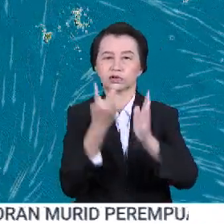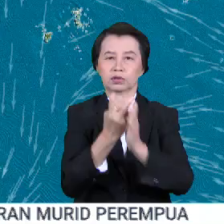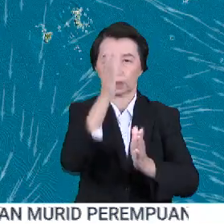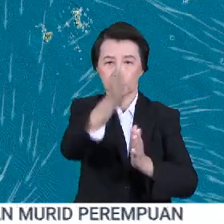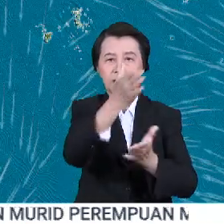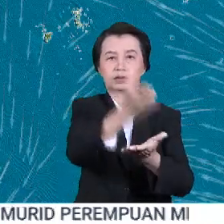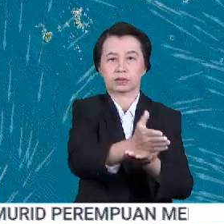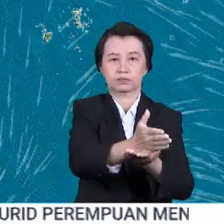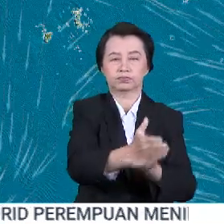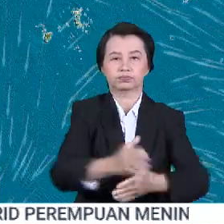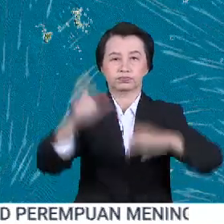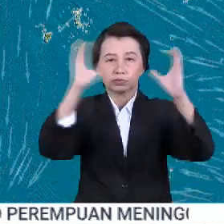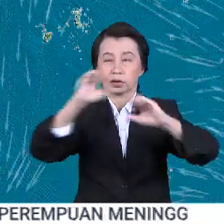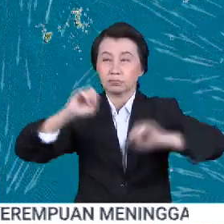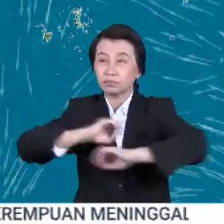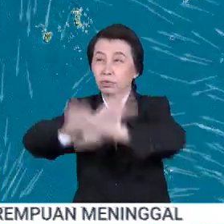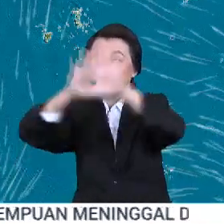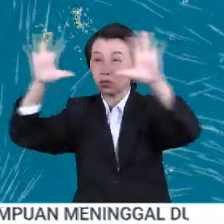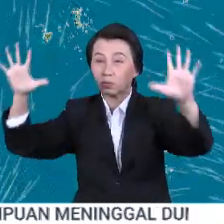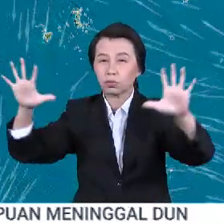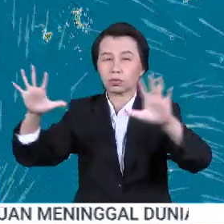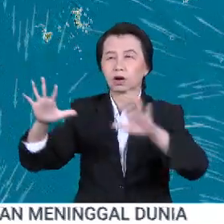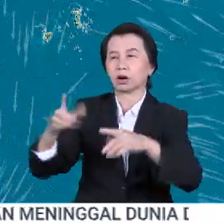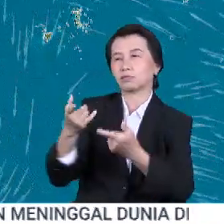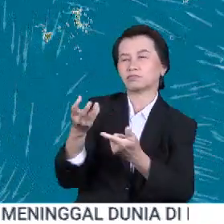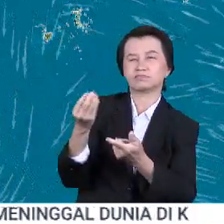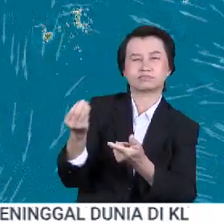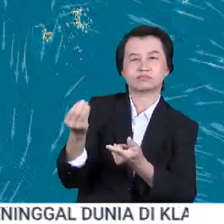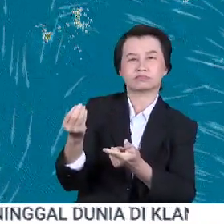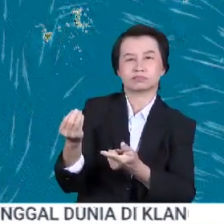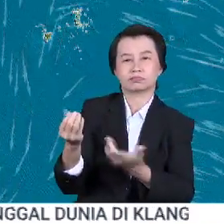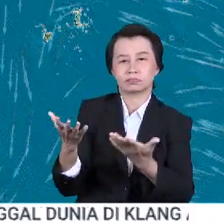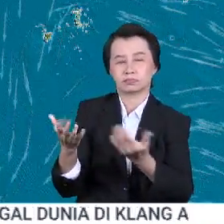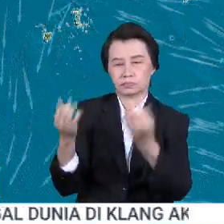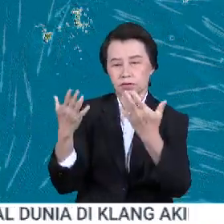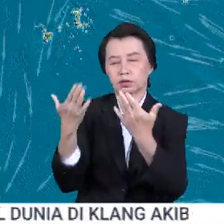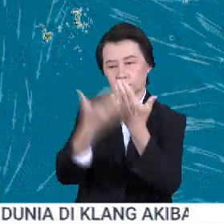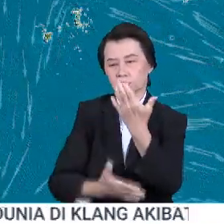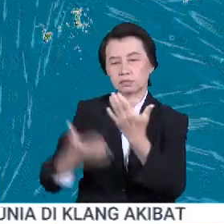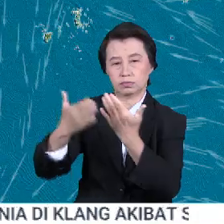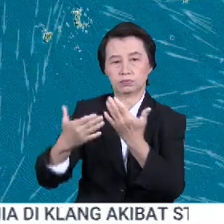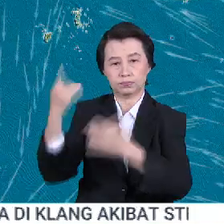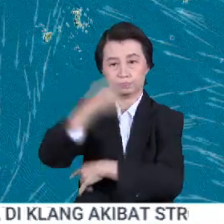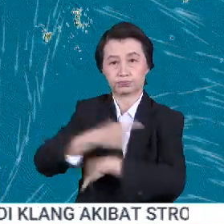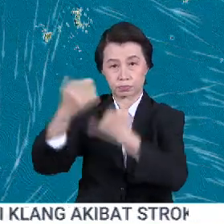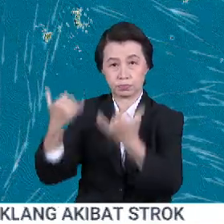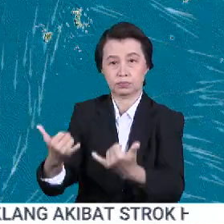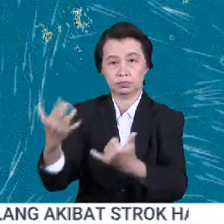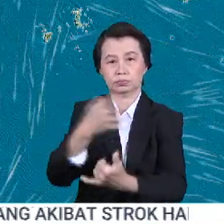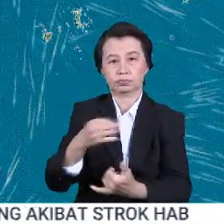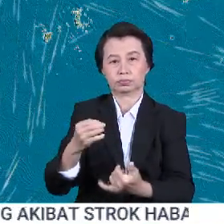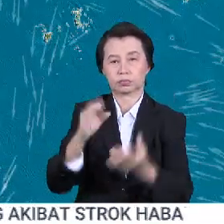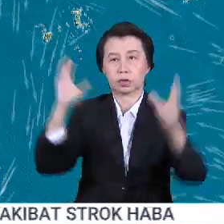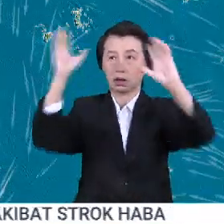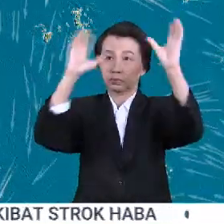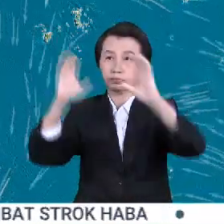sekarang. Cuaca yang cerah dan kurang hujan masih lagi dilihat berlaku untuk kebanyakan negeri di sekitar Semenanjung pada hari ini. Dan keadaan cuaca